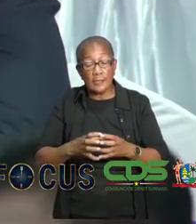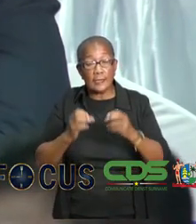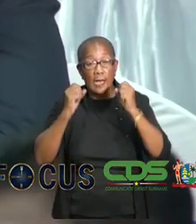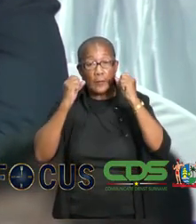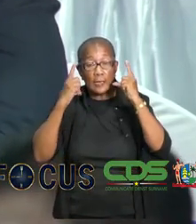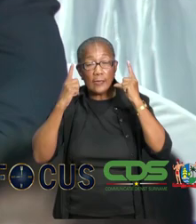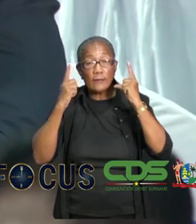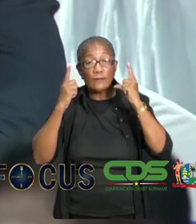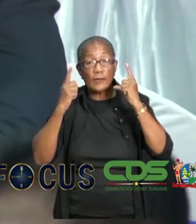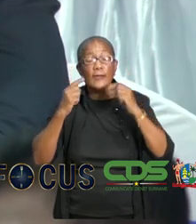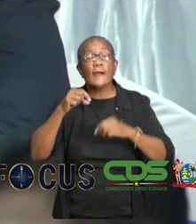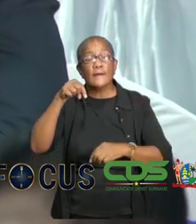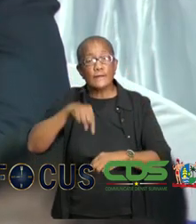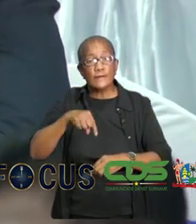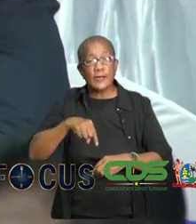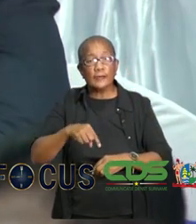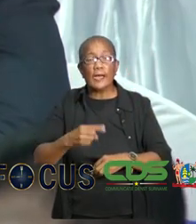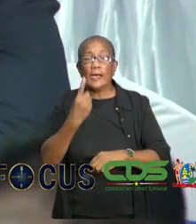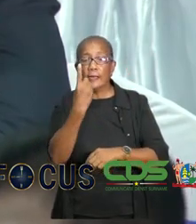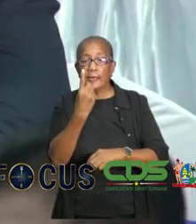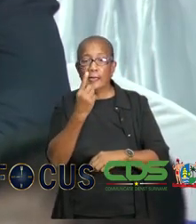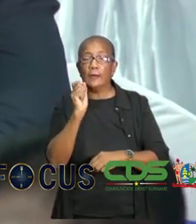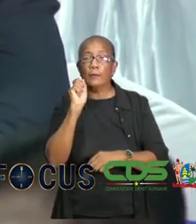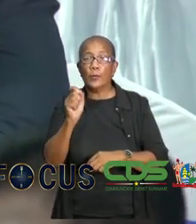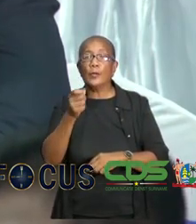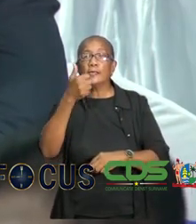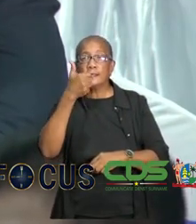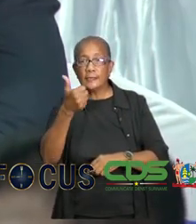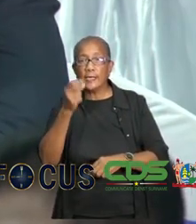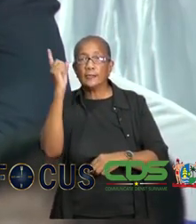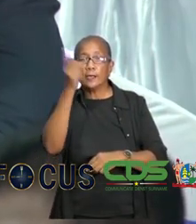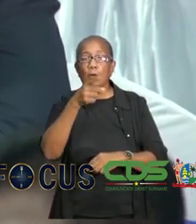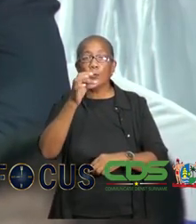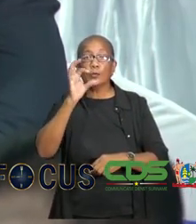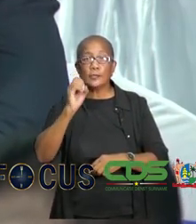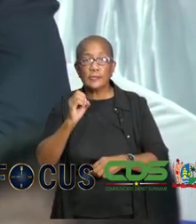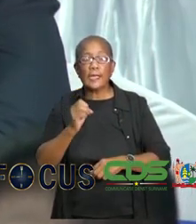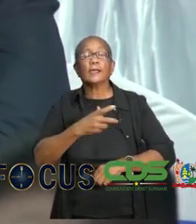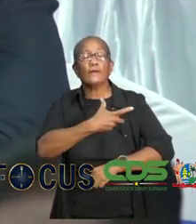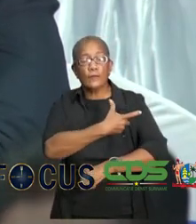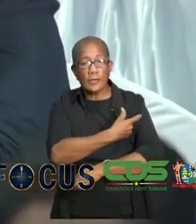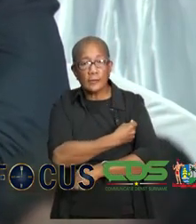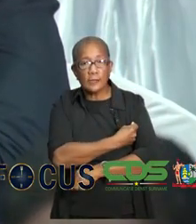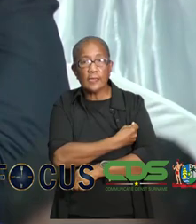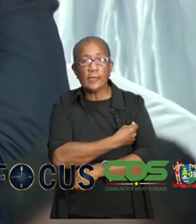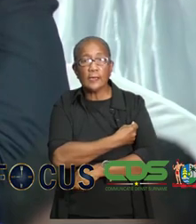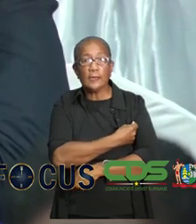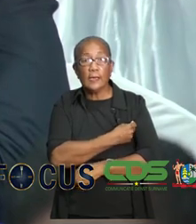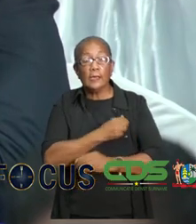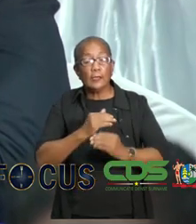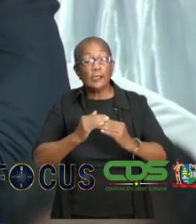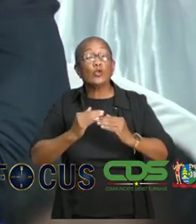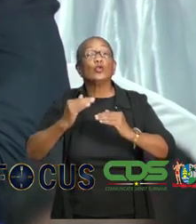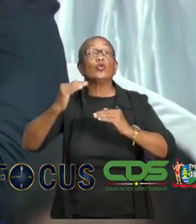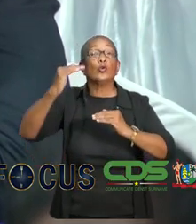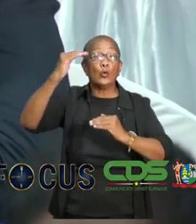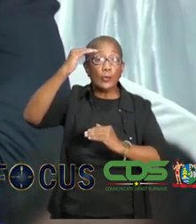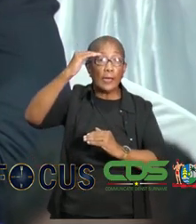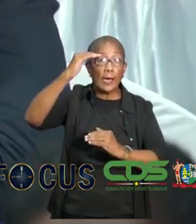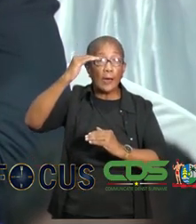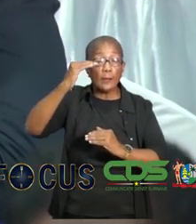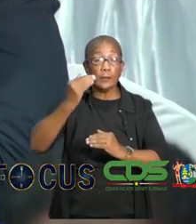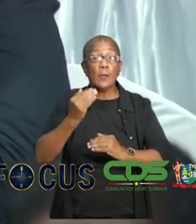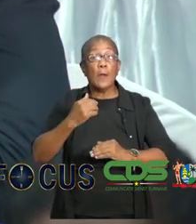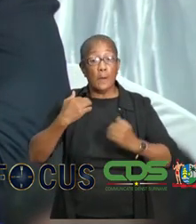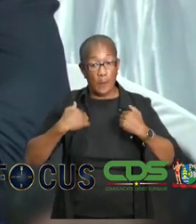samenleving, is vandaag 1,6% reeds gevaccineerd. Dus u ziet een viermaal een toename, zeker in de